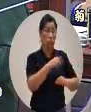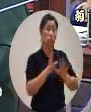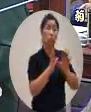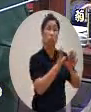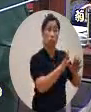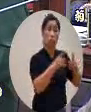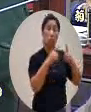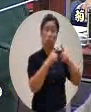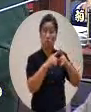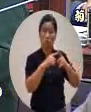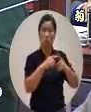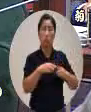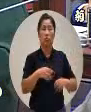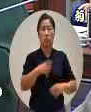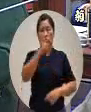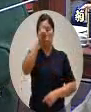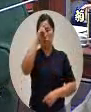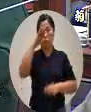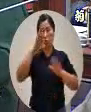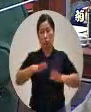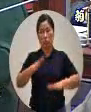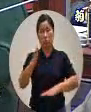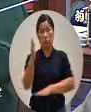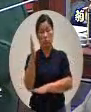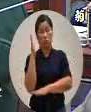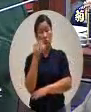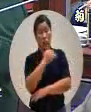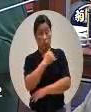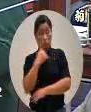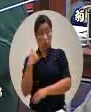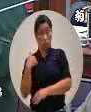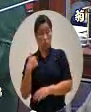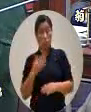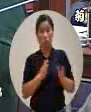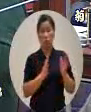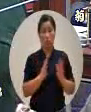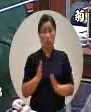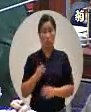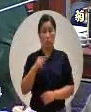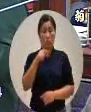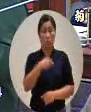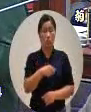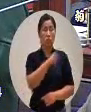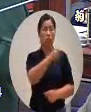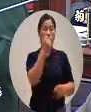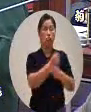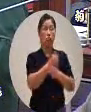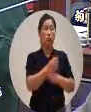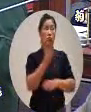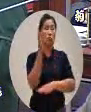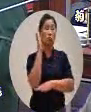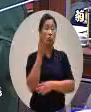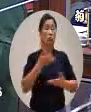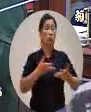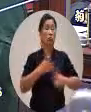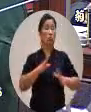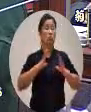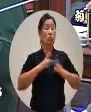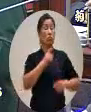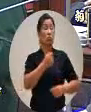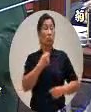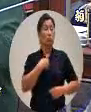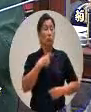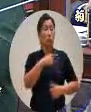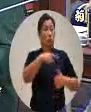是不是可以來處理你做貴政務官你要知道在現